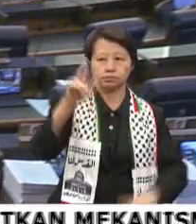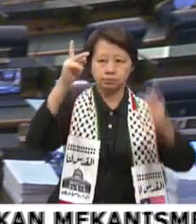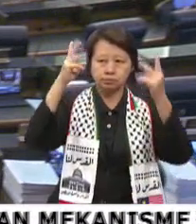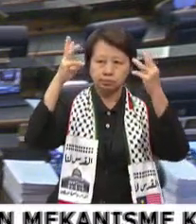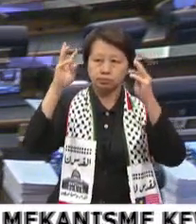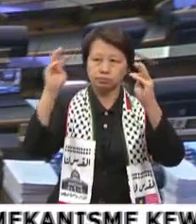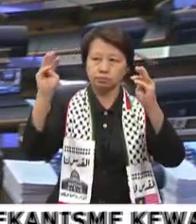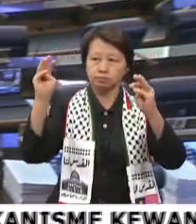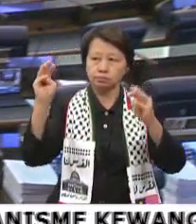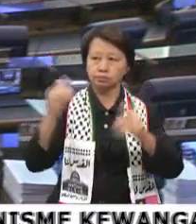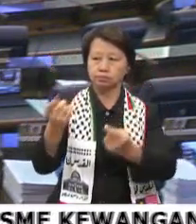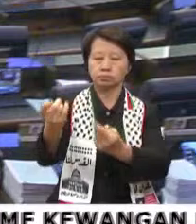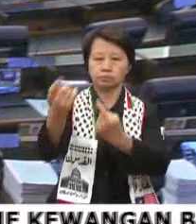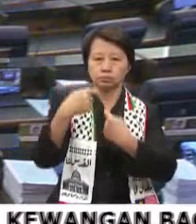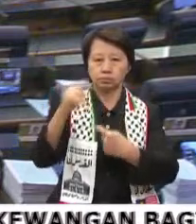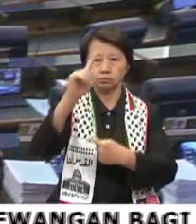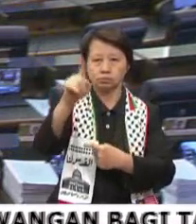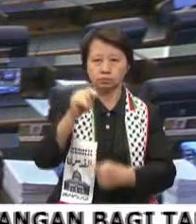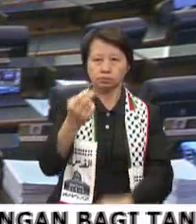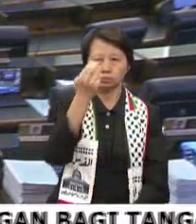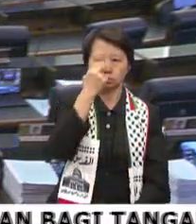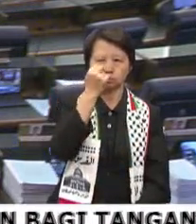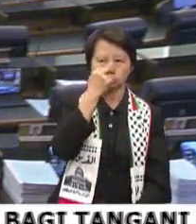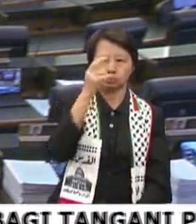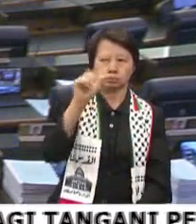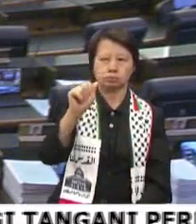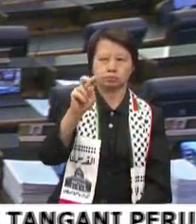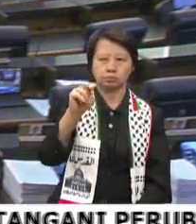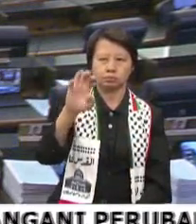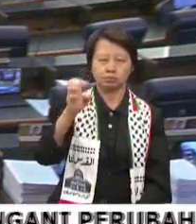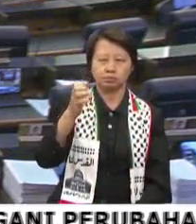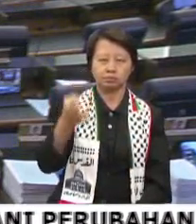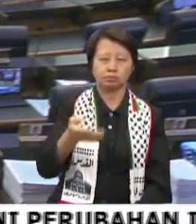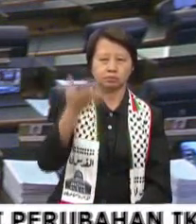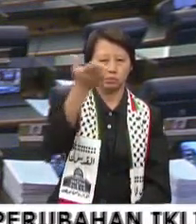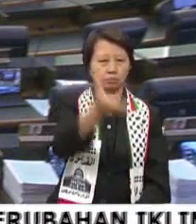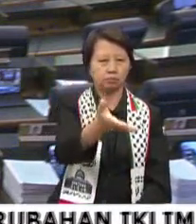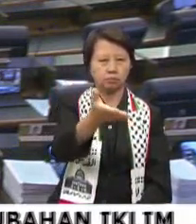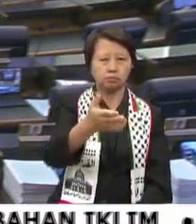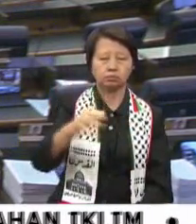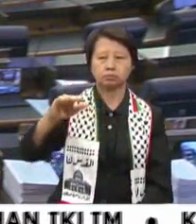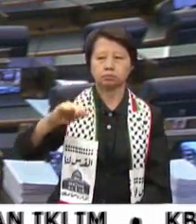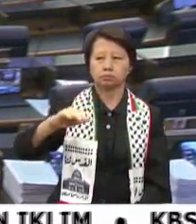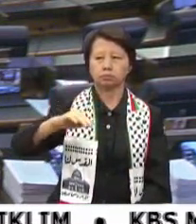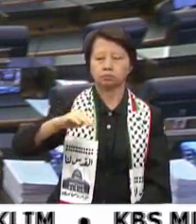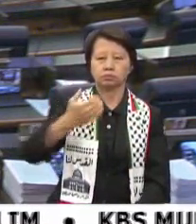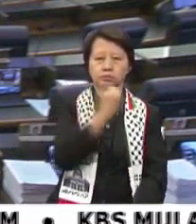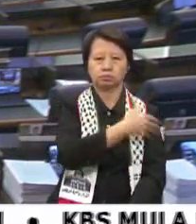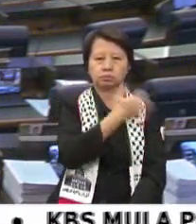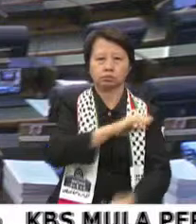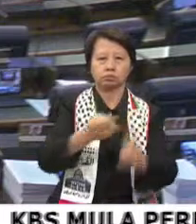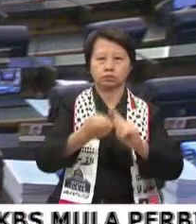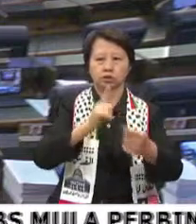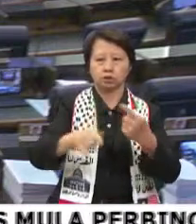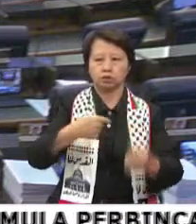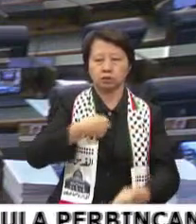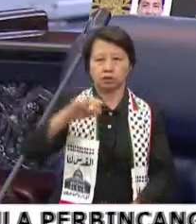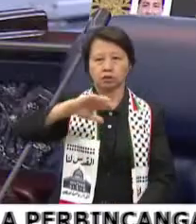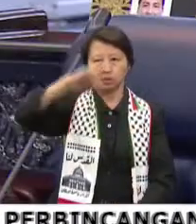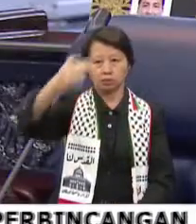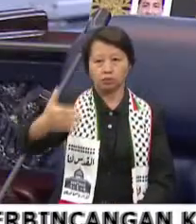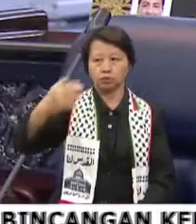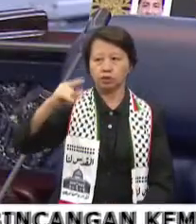menteri yang menjawab soalan aneh yang dikemukakan oleh bekas Rakan saya Bukit